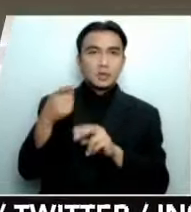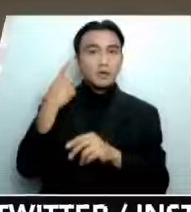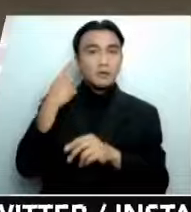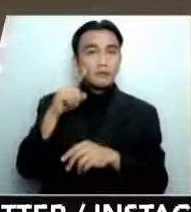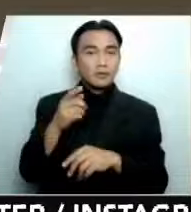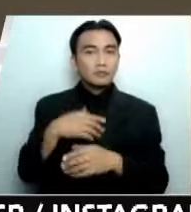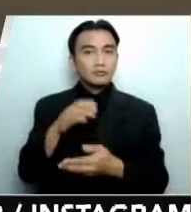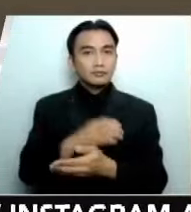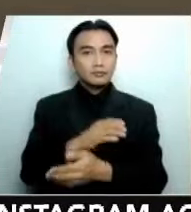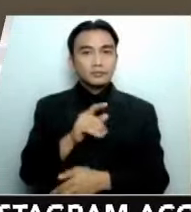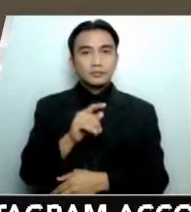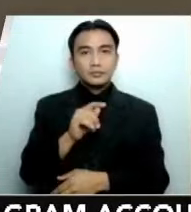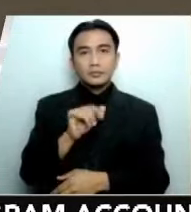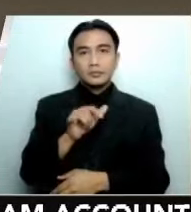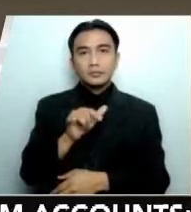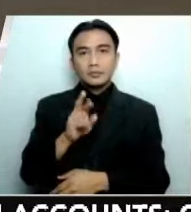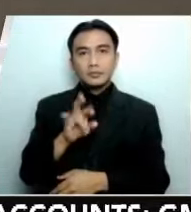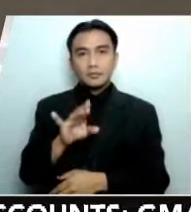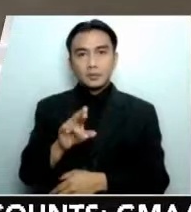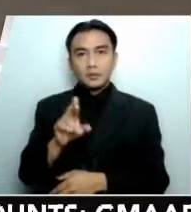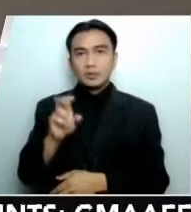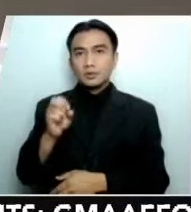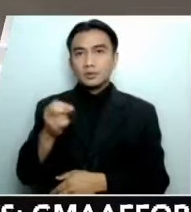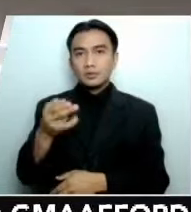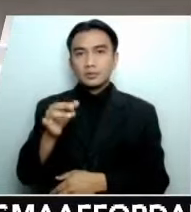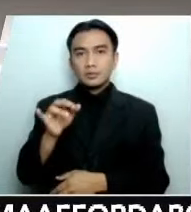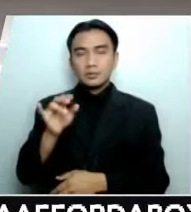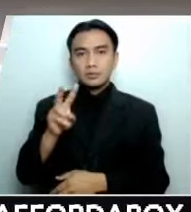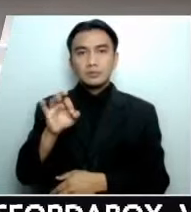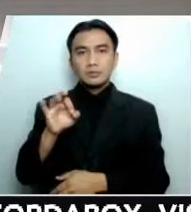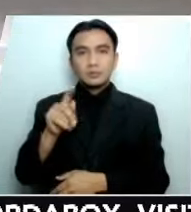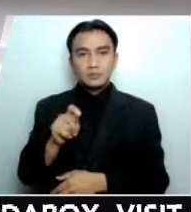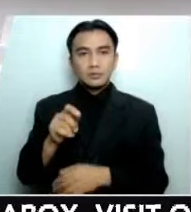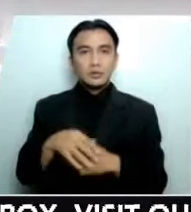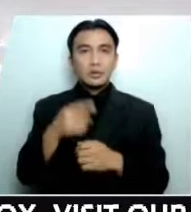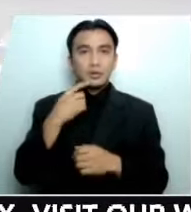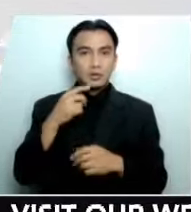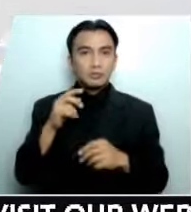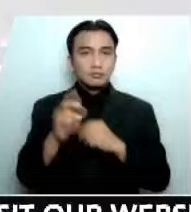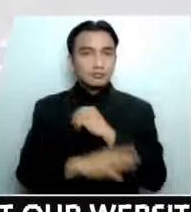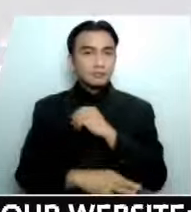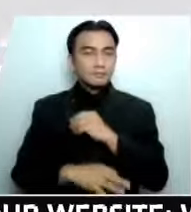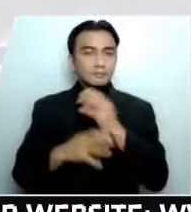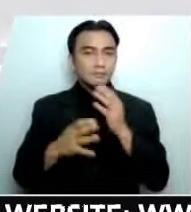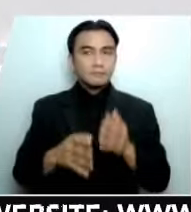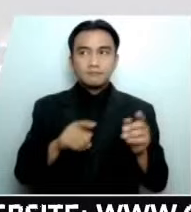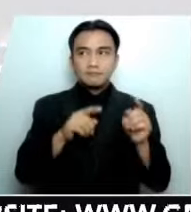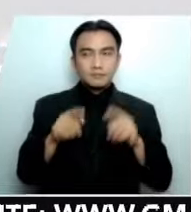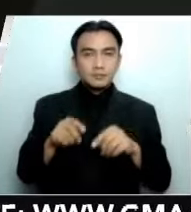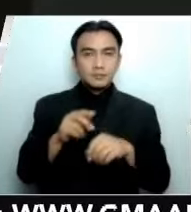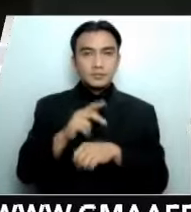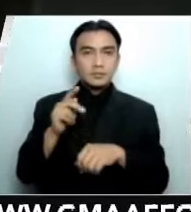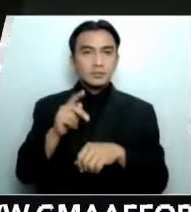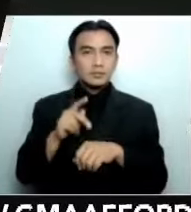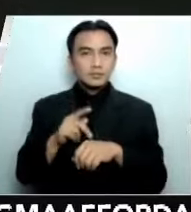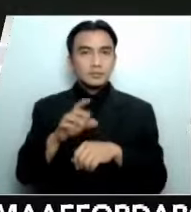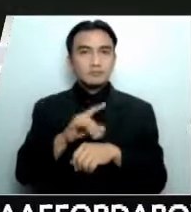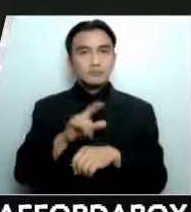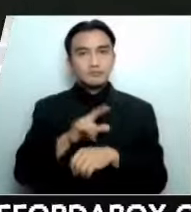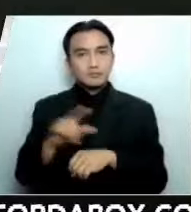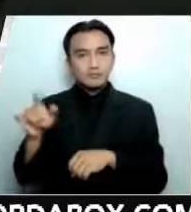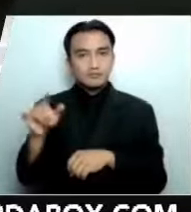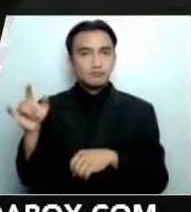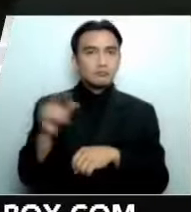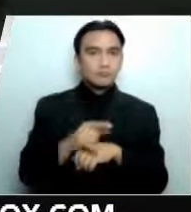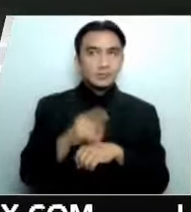Wing yun So what will it tell yung mga foreigners na magta-travel sa Philippines at ales from the Philippines dismayado